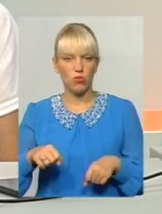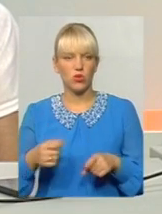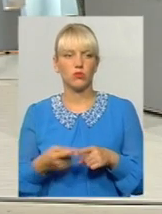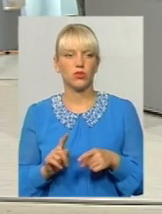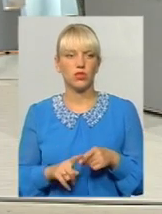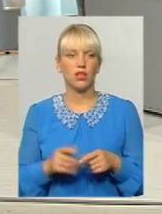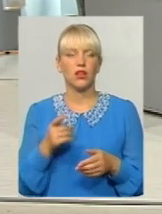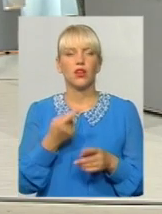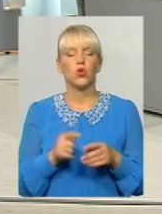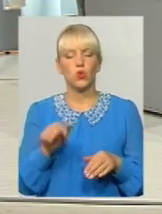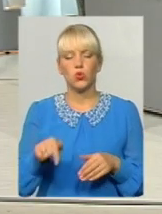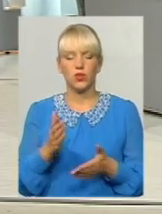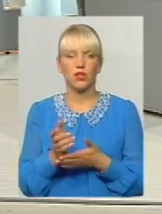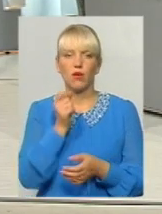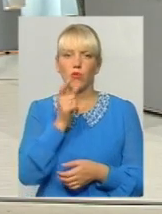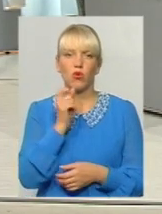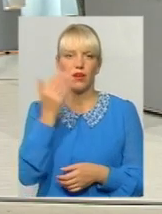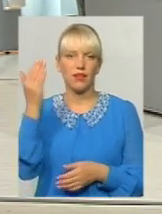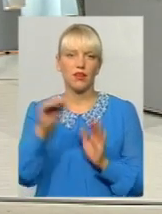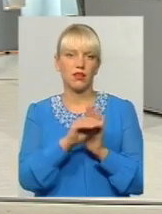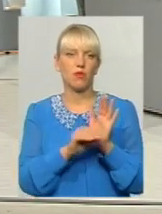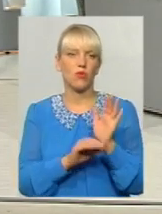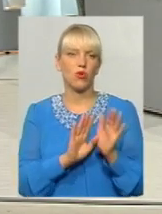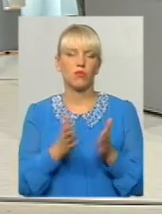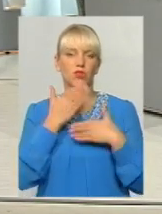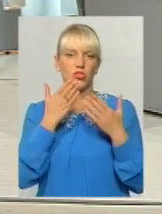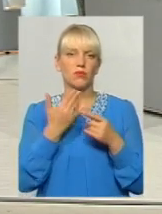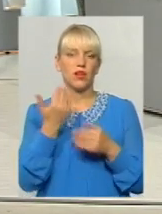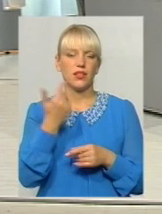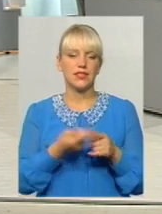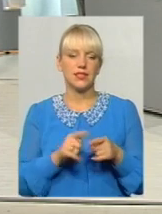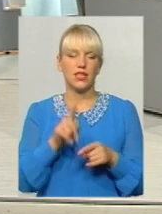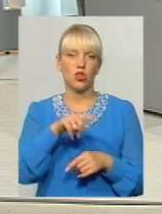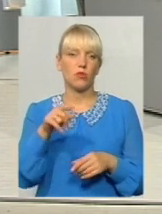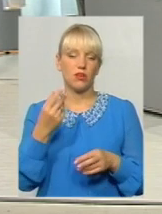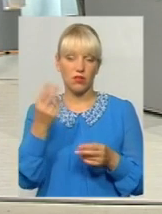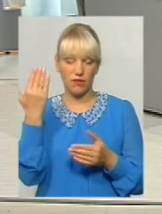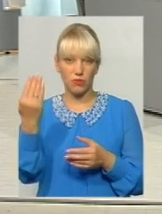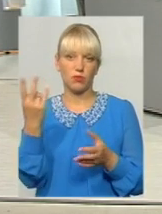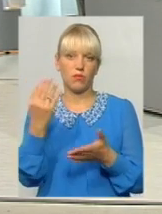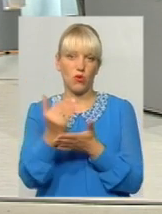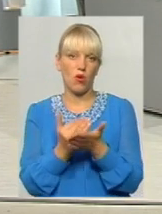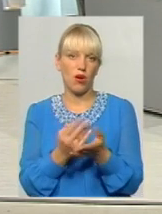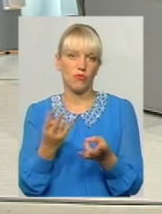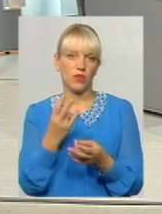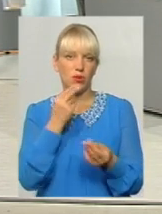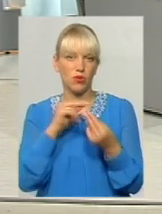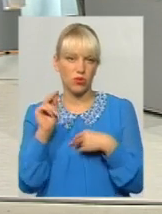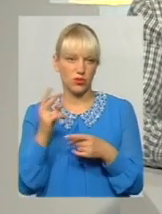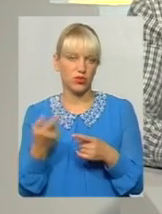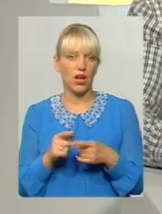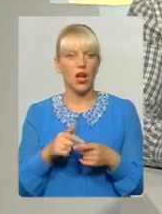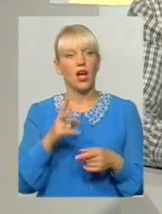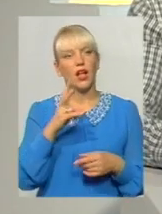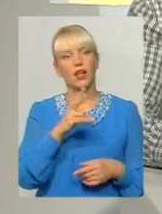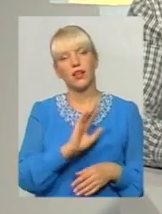знову є прогалина, програма не щитує, їхня програма не щитує цих номерів. Теж треба вдосконалити програму, да? Бо якщо взяти навіть те саме... Та ні, там можливо краще всіх перевести